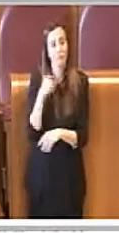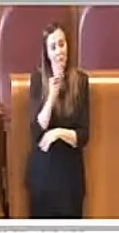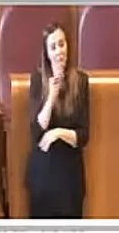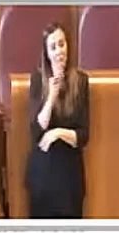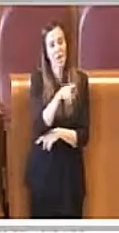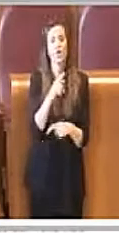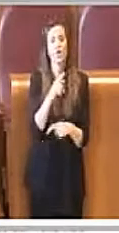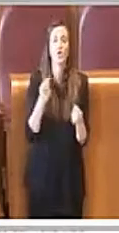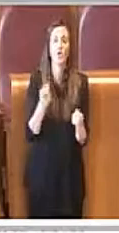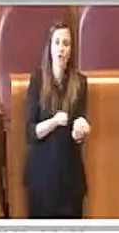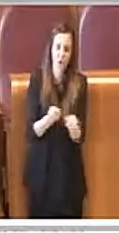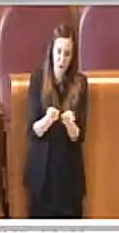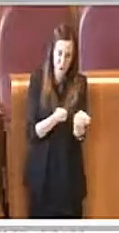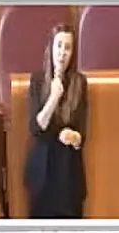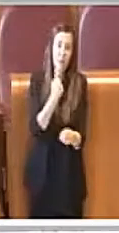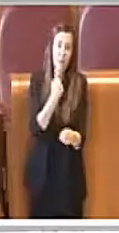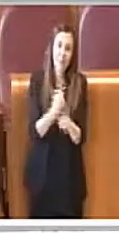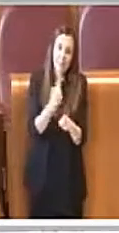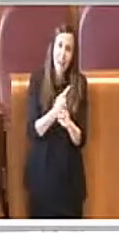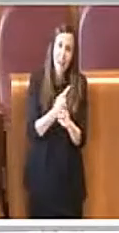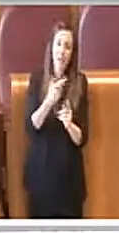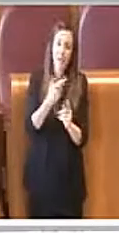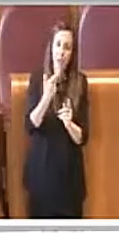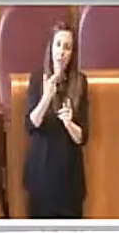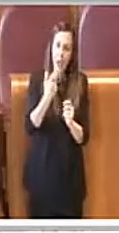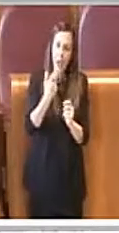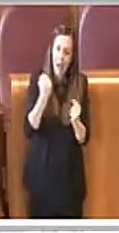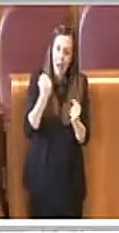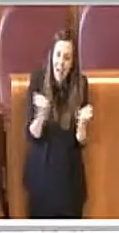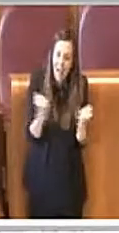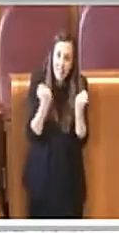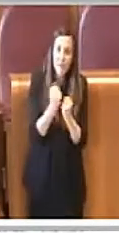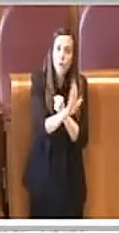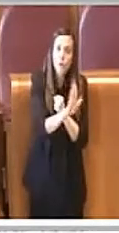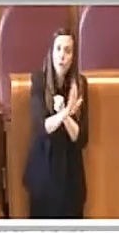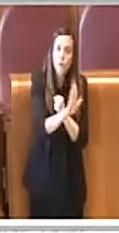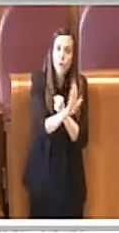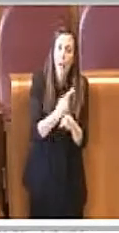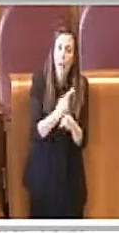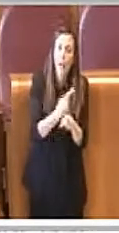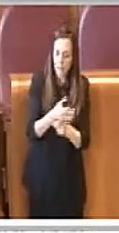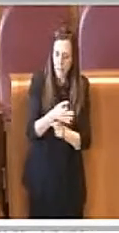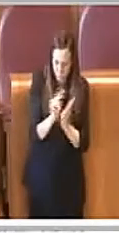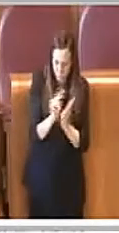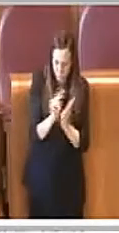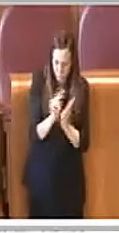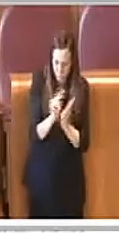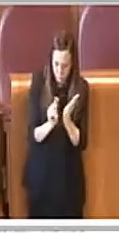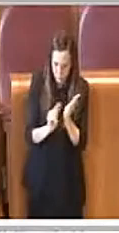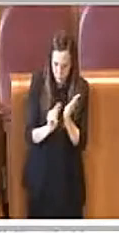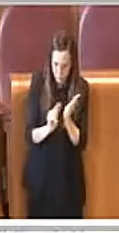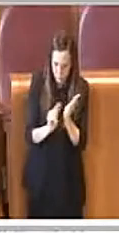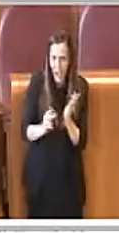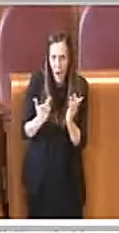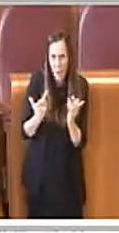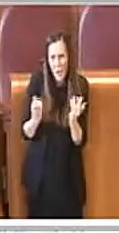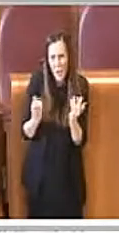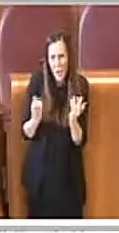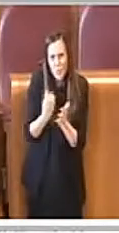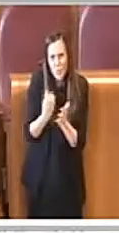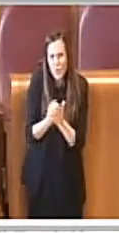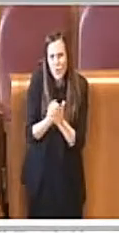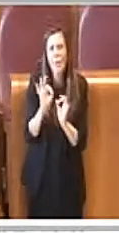di dare conto di quella che è l'attività, come succede in tutti gli ambiti